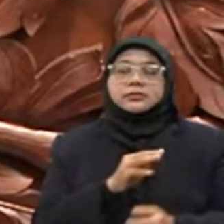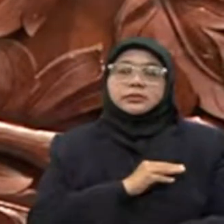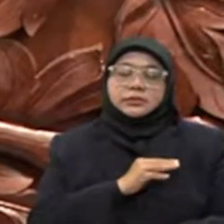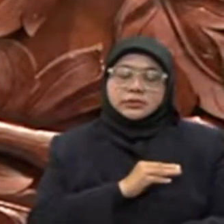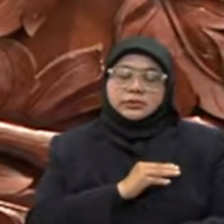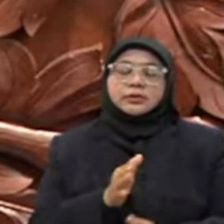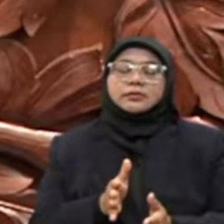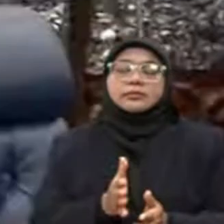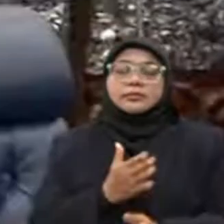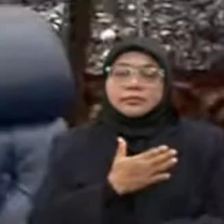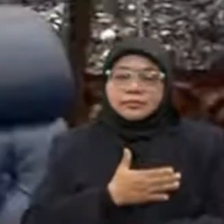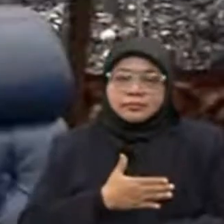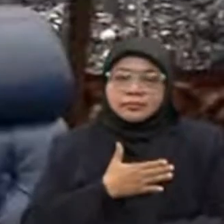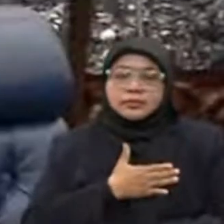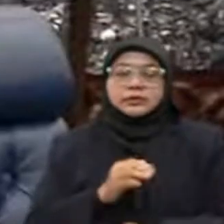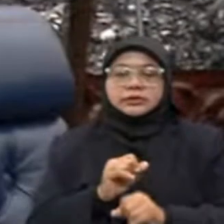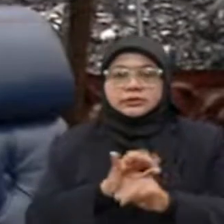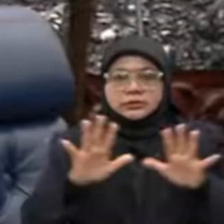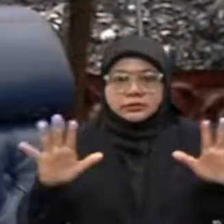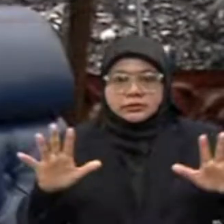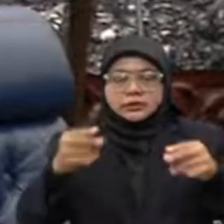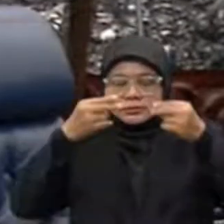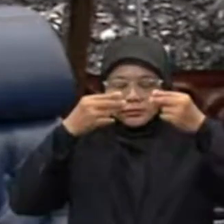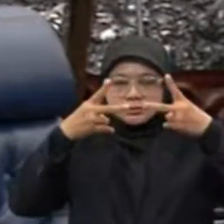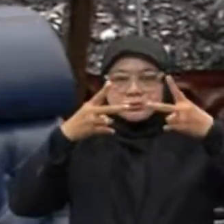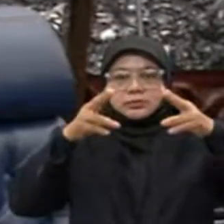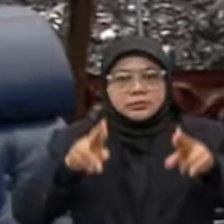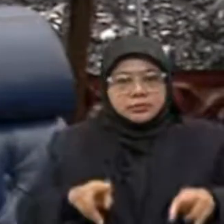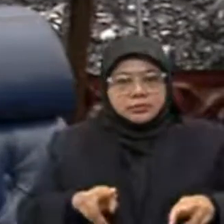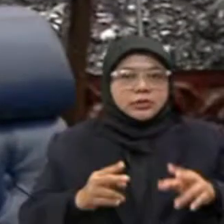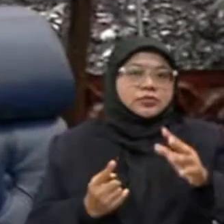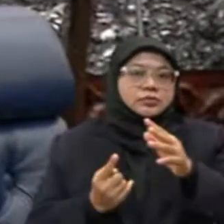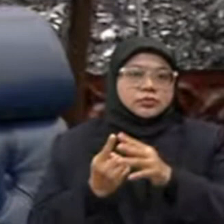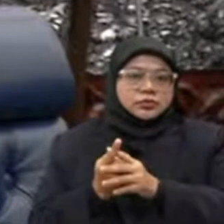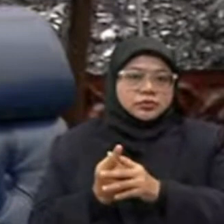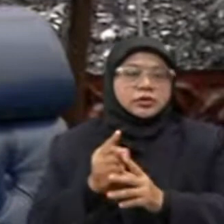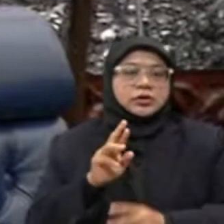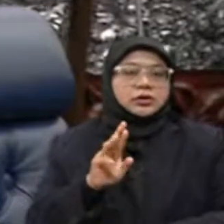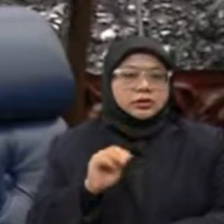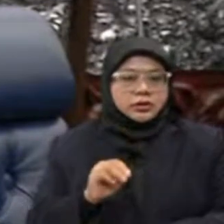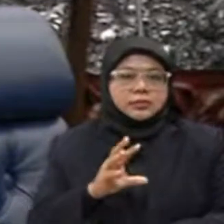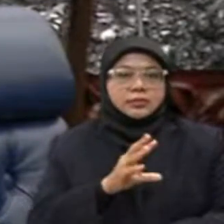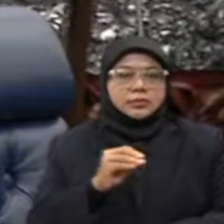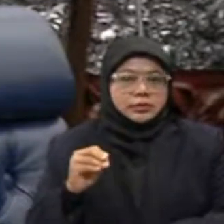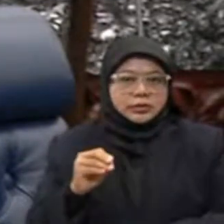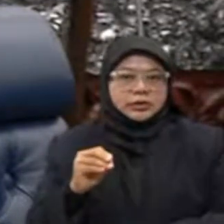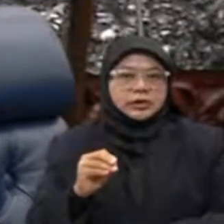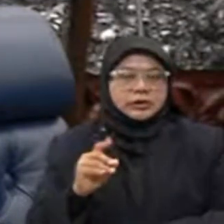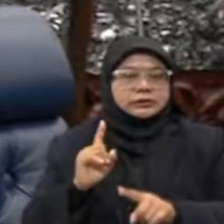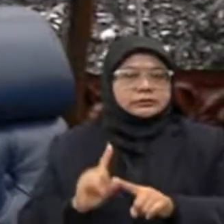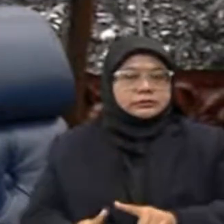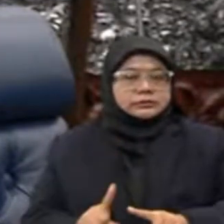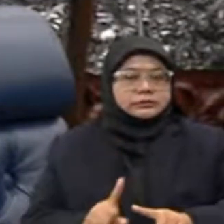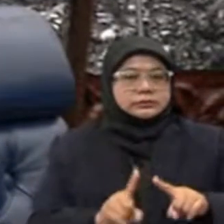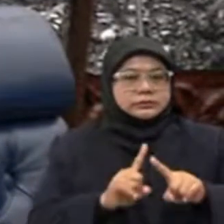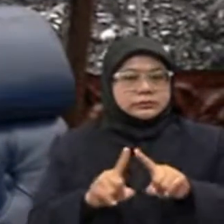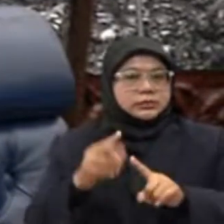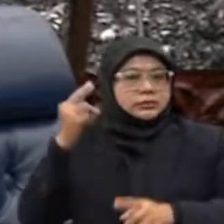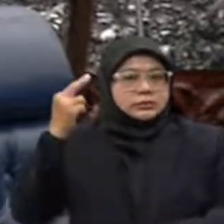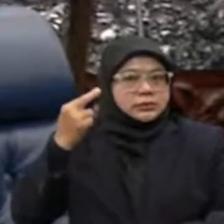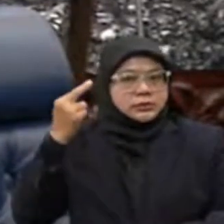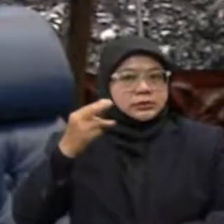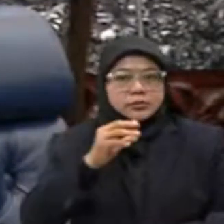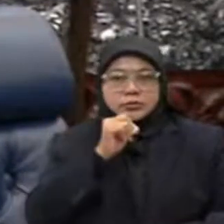kita Sadarkan rakyat secara keseluruhannya bahwa Puncak kenaikan Ringgit atau kejatuhan ini banyak bukan sebab hanya